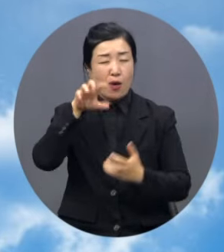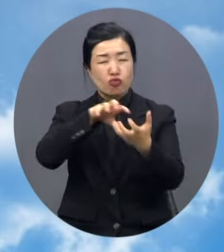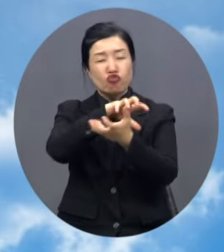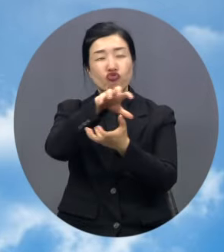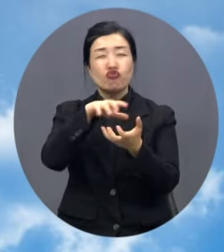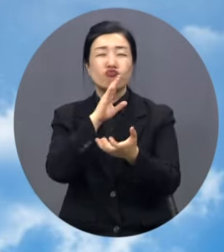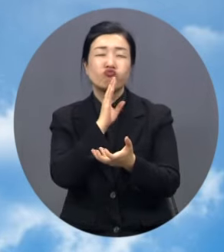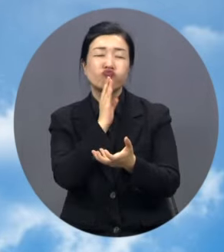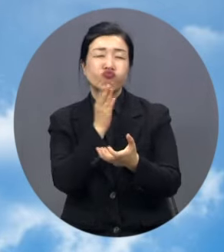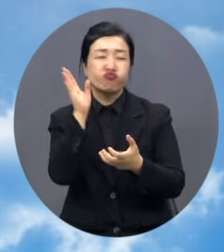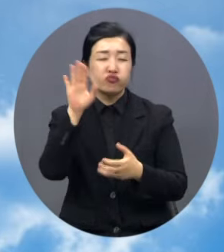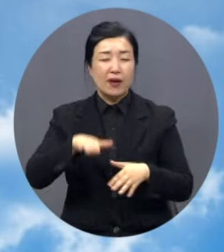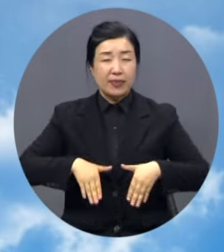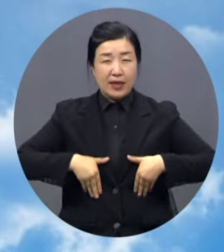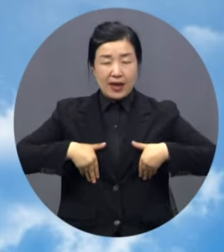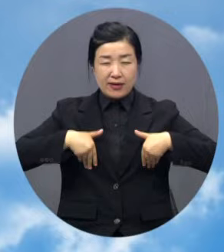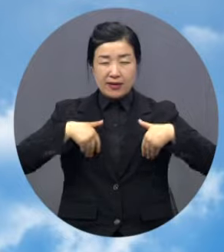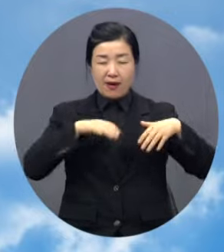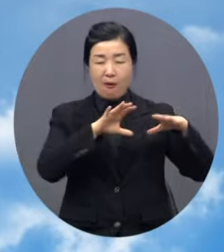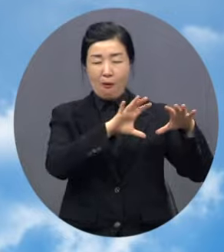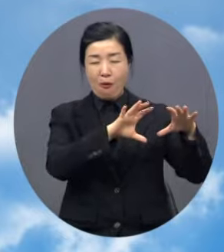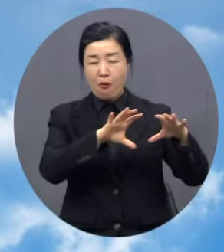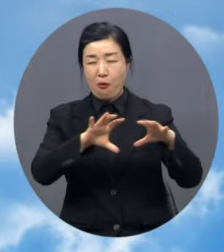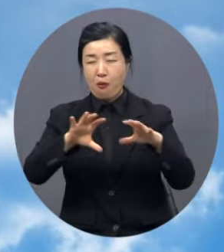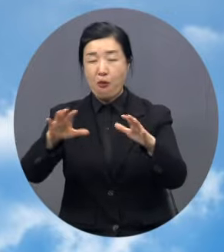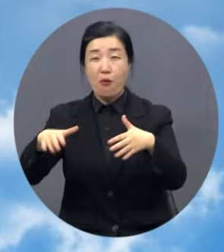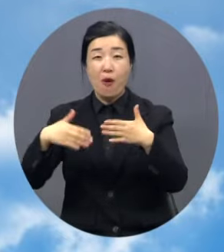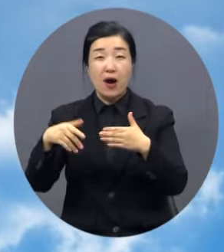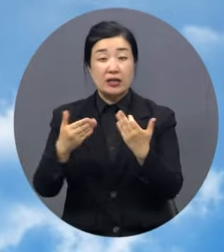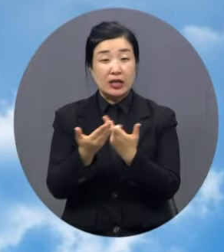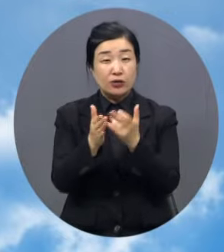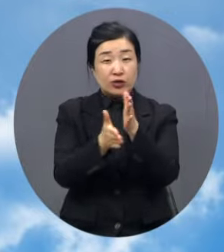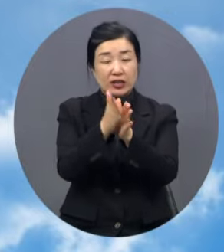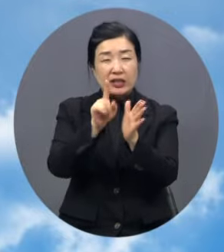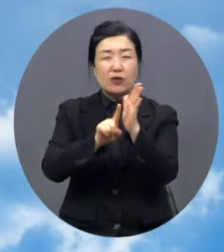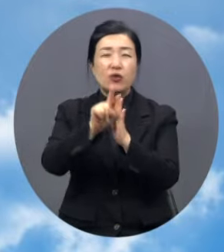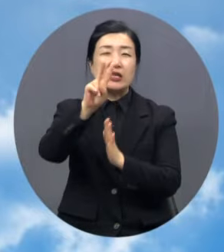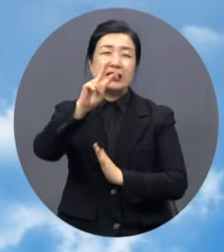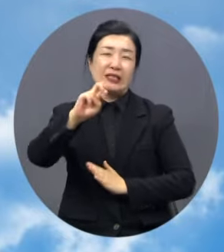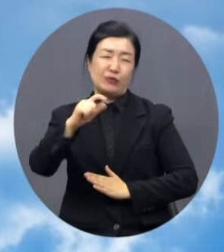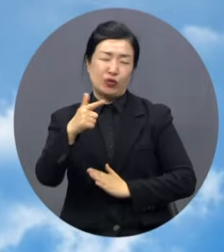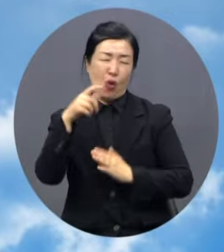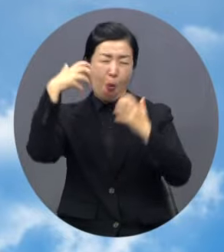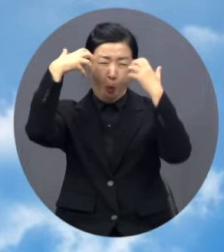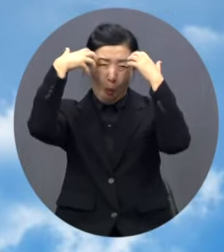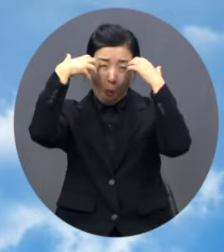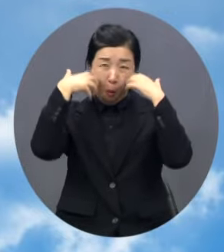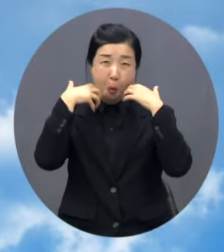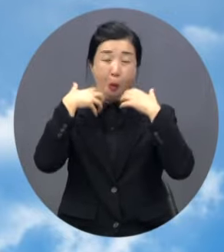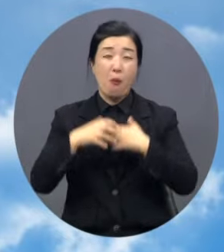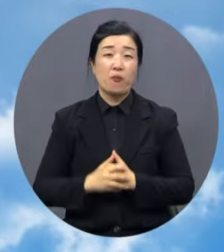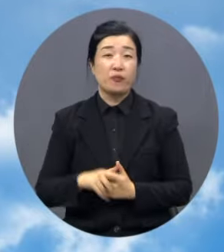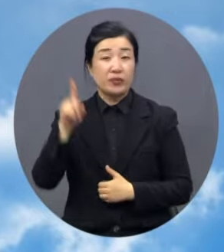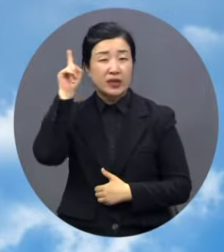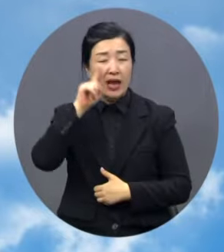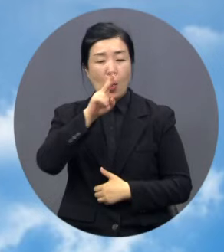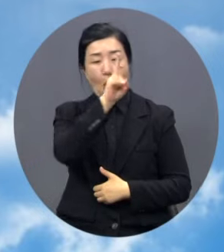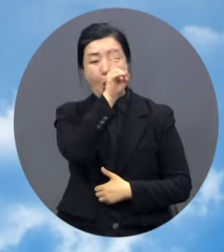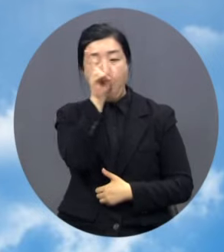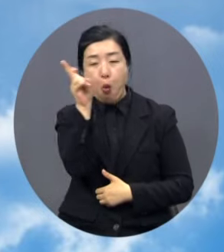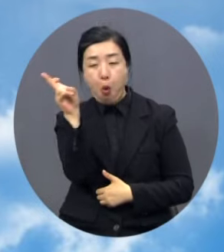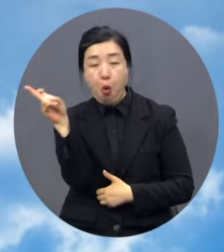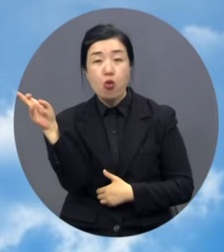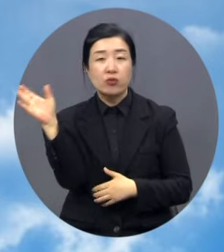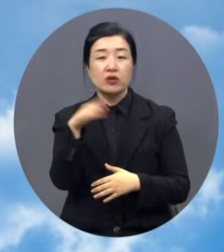날씨를 보이겠고 따뜻한 남풍이 유입되면서 제주시는 낮에 26도까지 올라 덥겠습니다 내일 늦은 오후부터